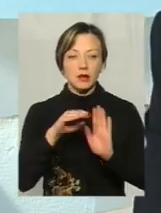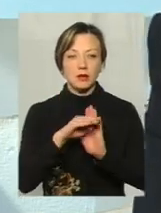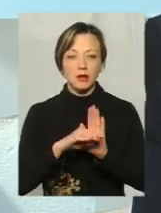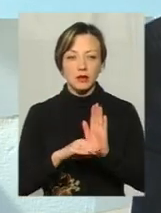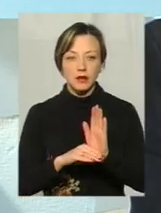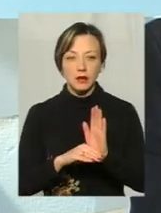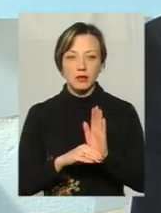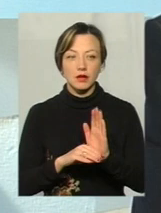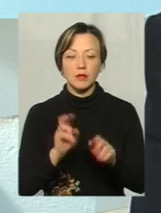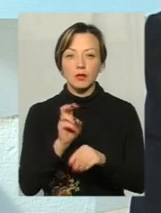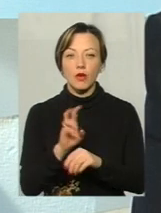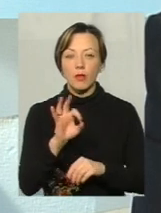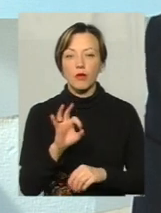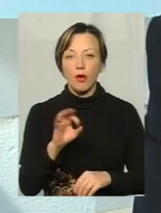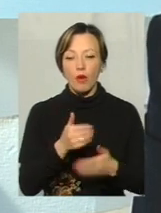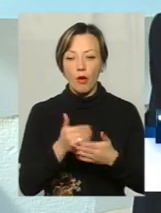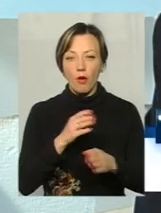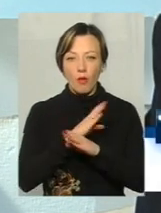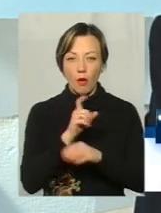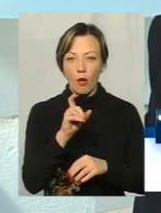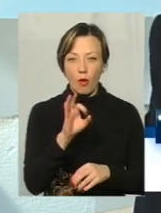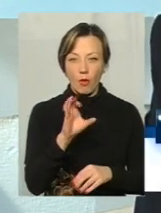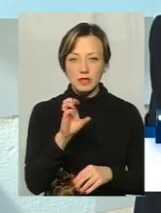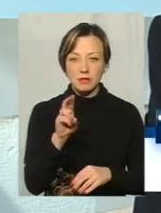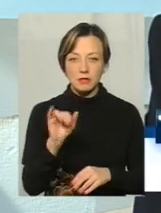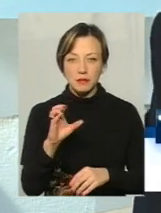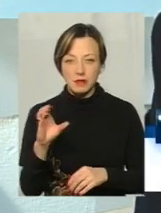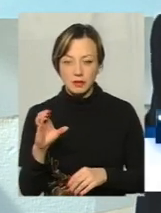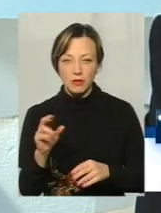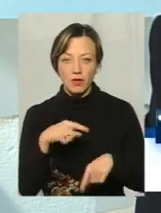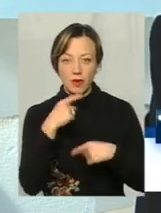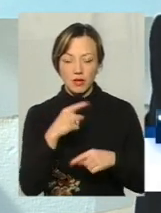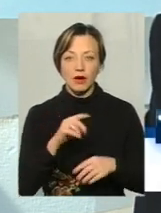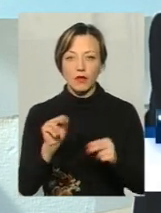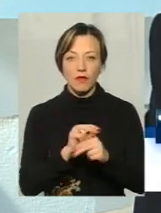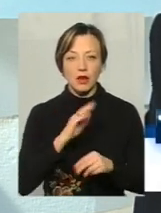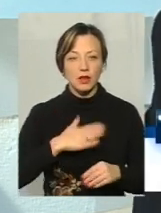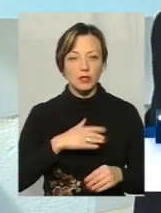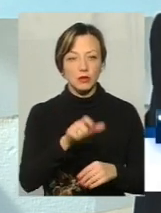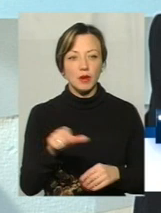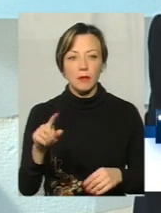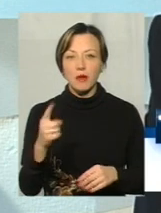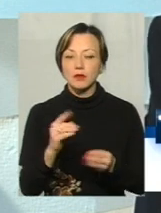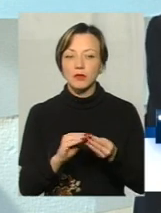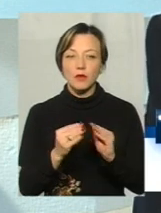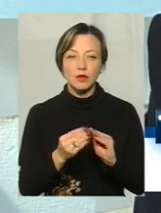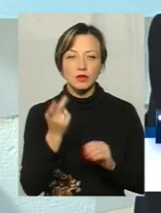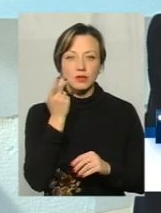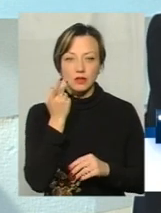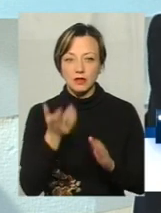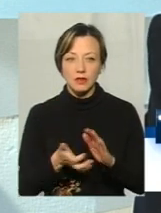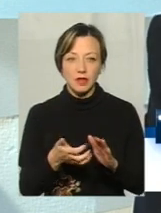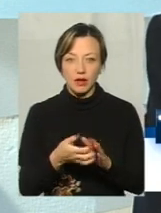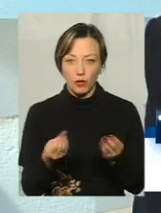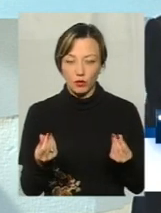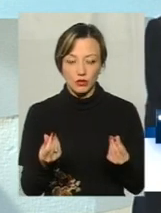ходили за хосписи, говорили, так. І взагалі за лікування наших громадян. Перша проблема, у нас завжди не вистачає